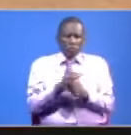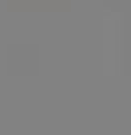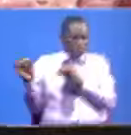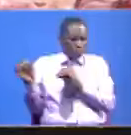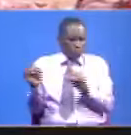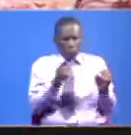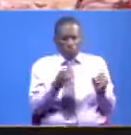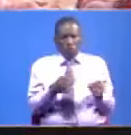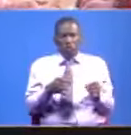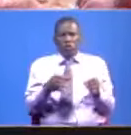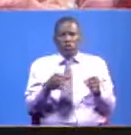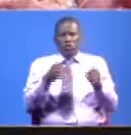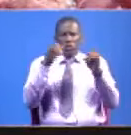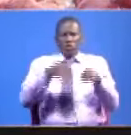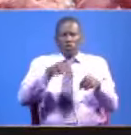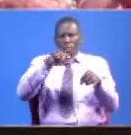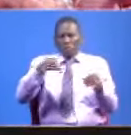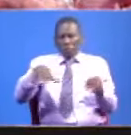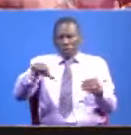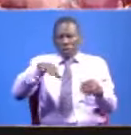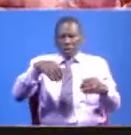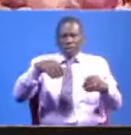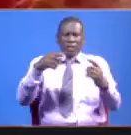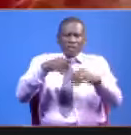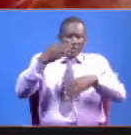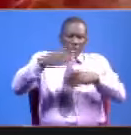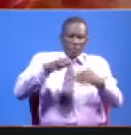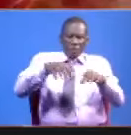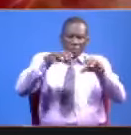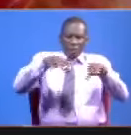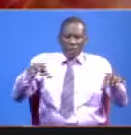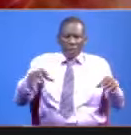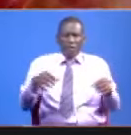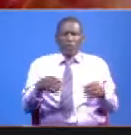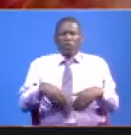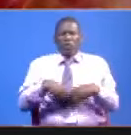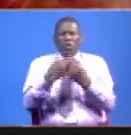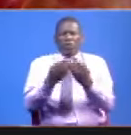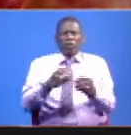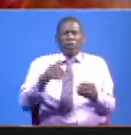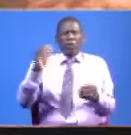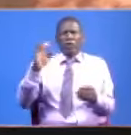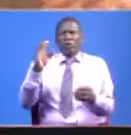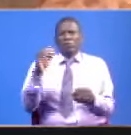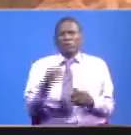kwa vituo vya sasa vya matatu hadi karibu na soko lao ili kuwapa wateja